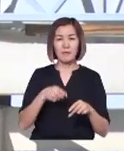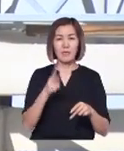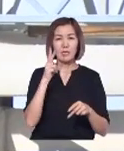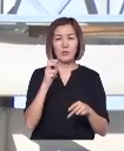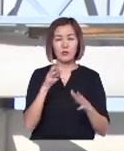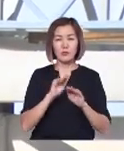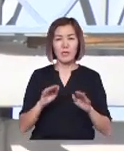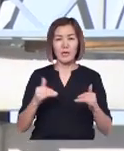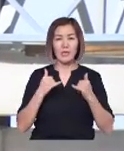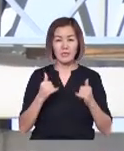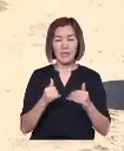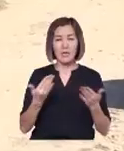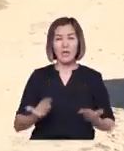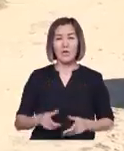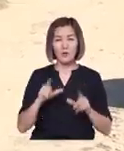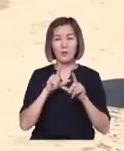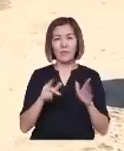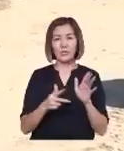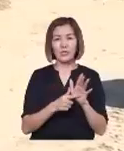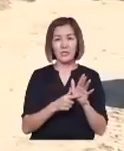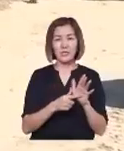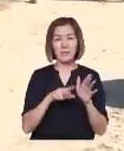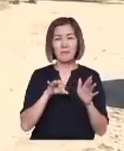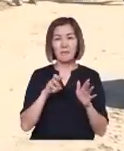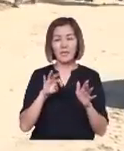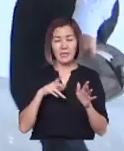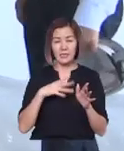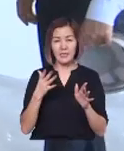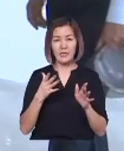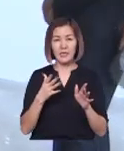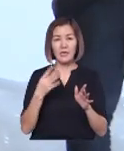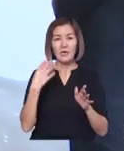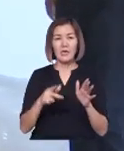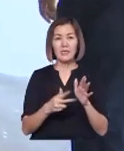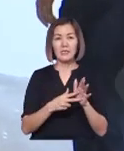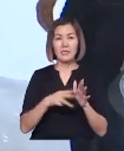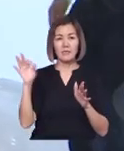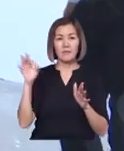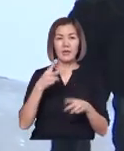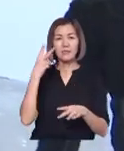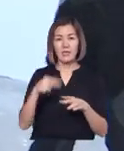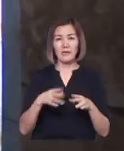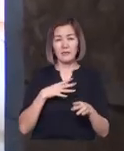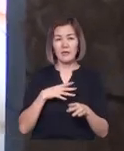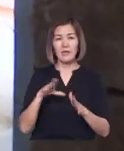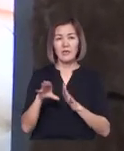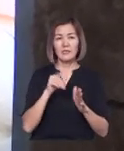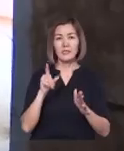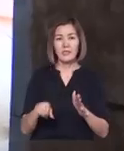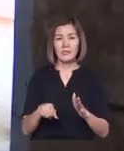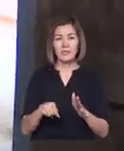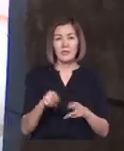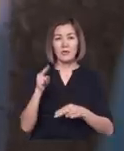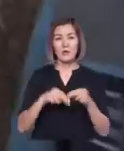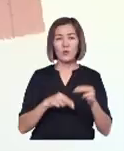оқушыға арналған әлеуметтік нысанның құны 7 миллиард теңге. Қазір құрылыстың 48% аяқталған. Сенатор Ғалиасқар Сарыбаев